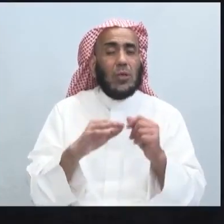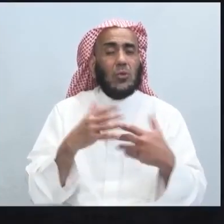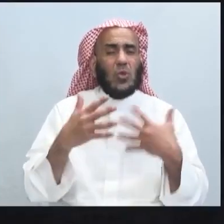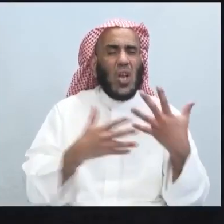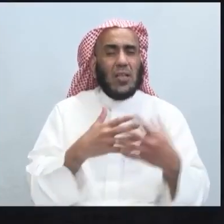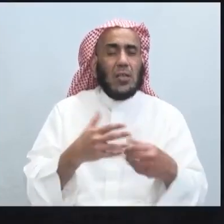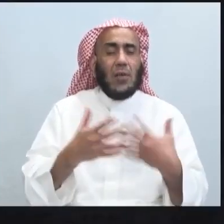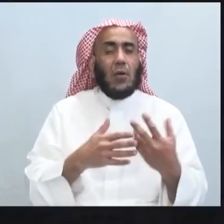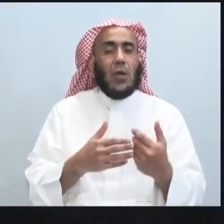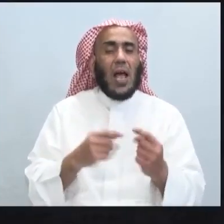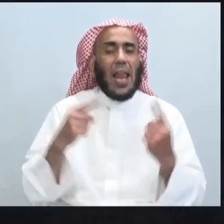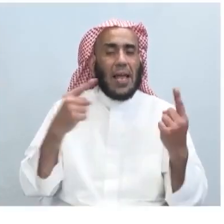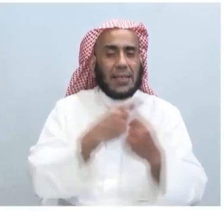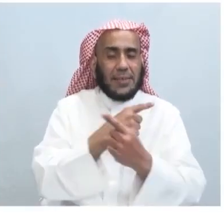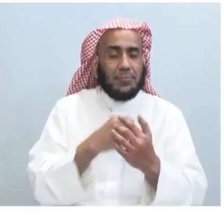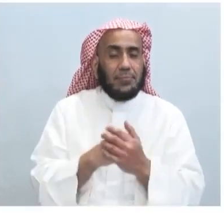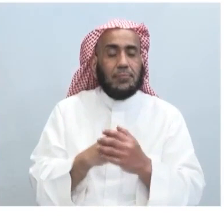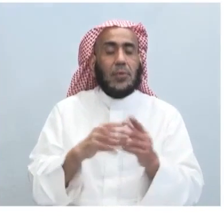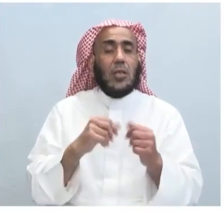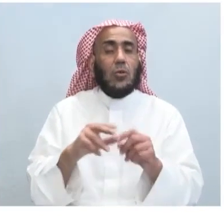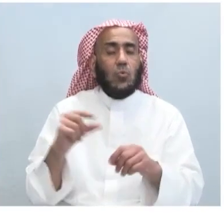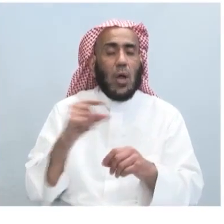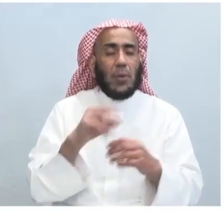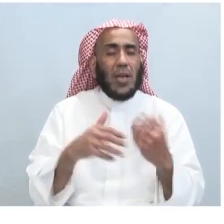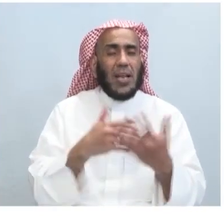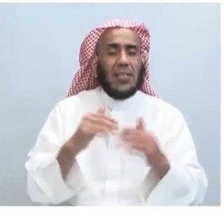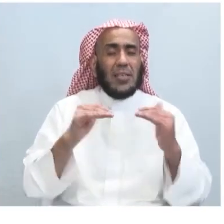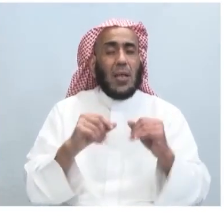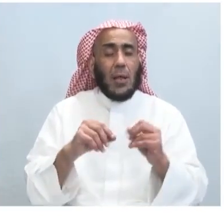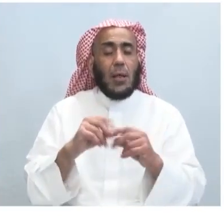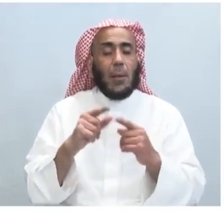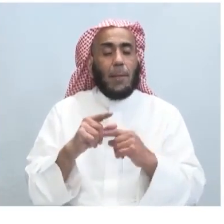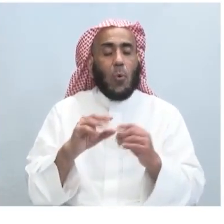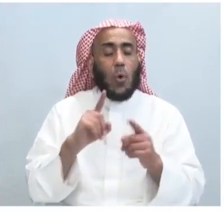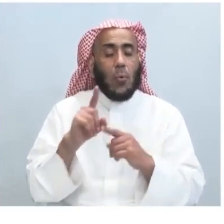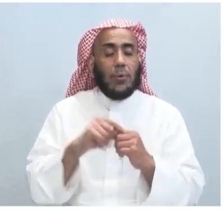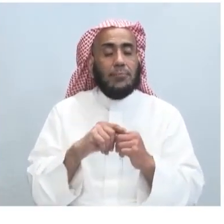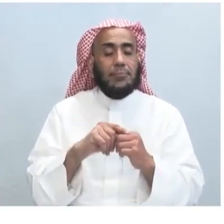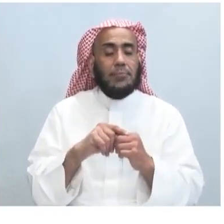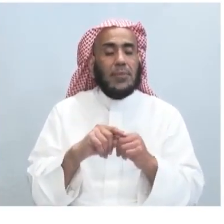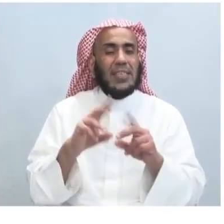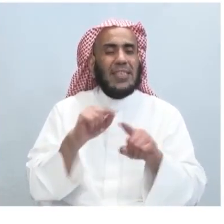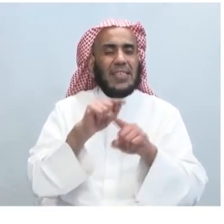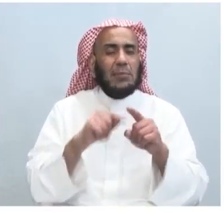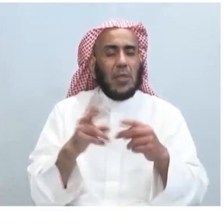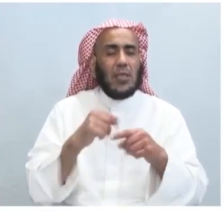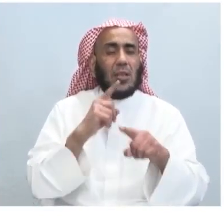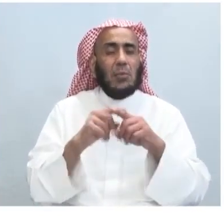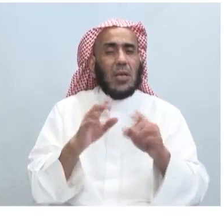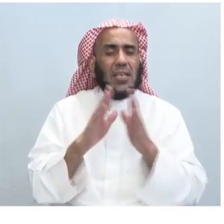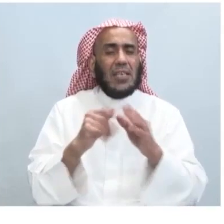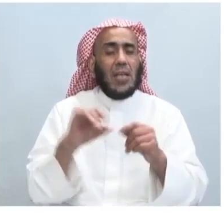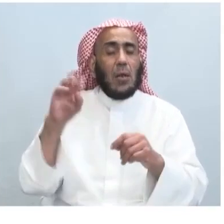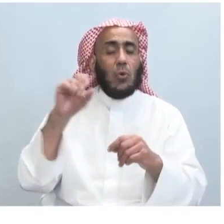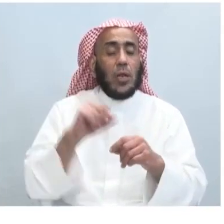التفاعل العكسي ايضا يعبر عن حاله بثابت الاتزان وهو نسبه حاصل ضرب التراكيز